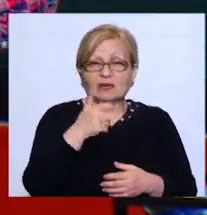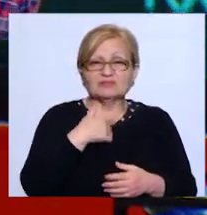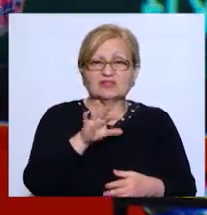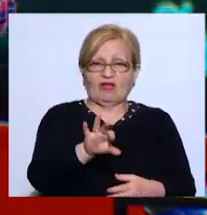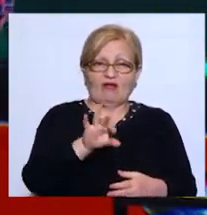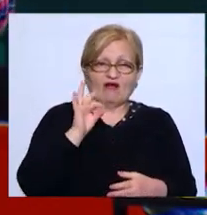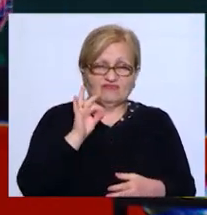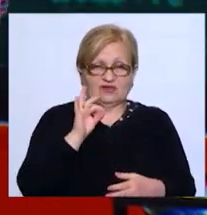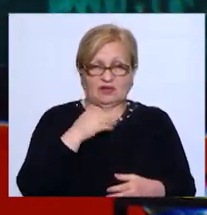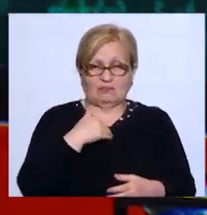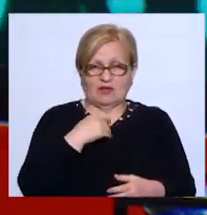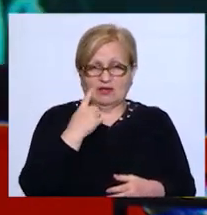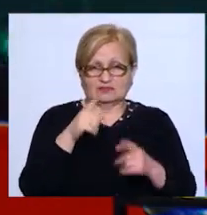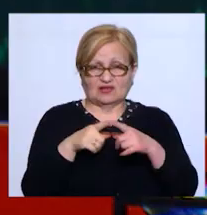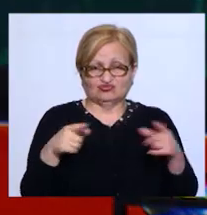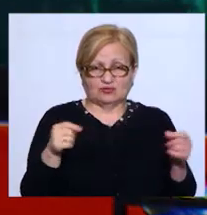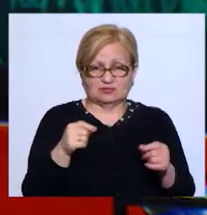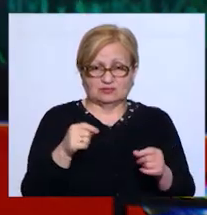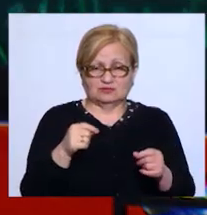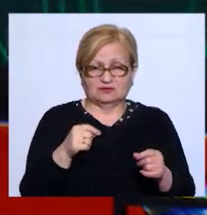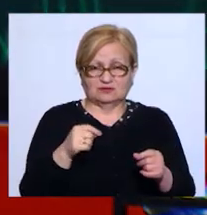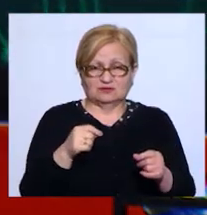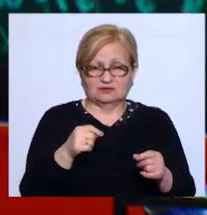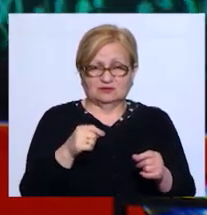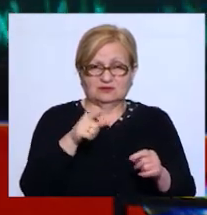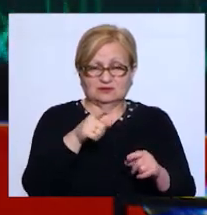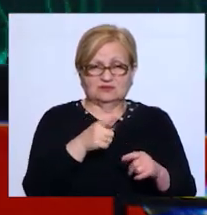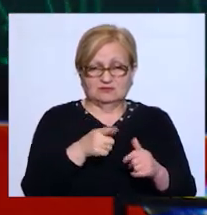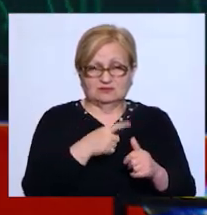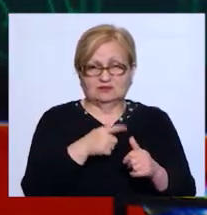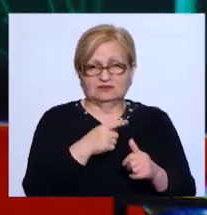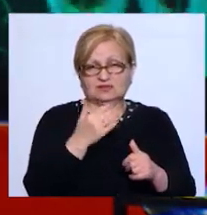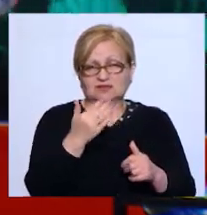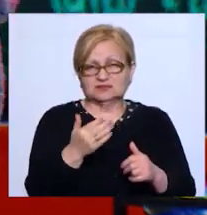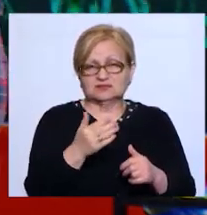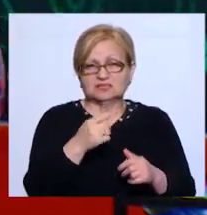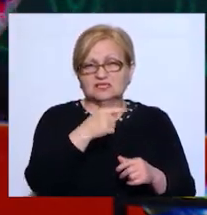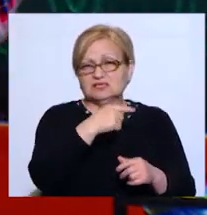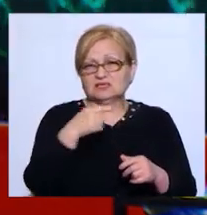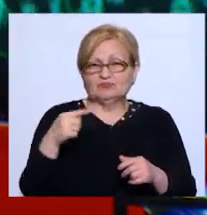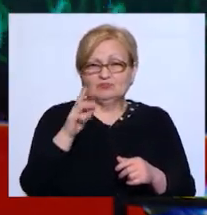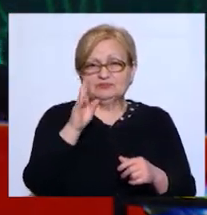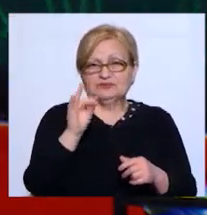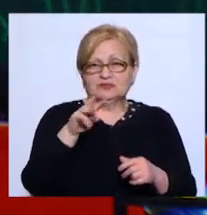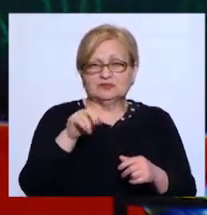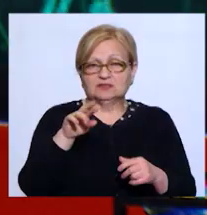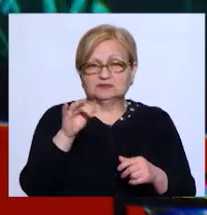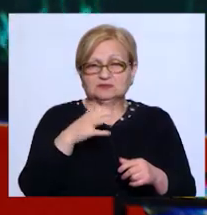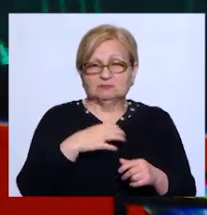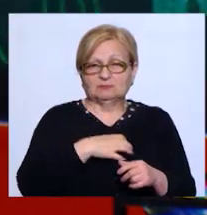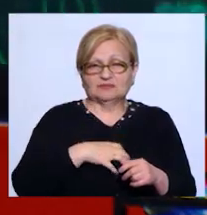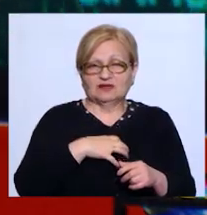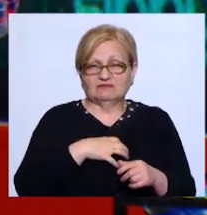რამდენი ასეთი ნაჭერია აღებული. აი ეს არის წილადის თავარი შინაარსი, რაზეც თქვენ მეხუთე